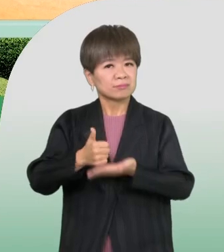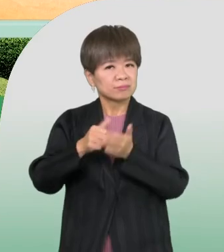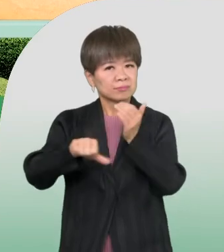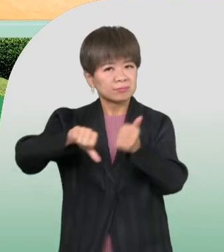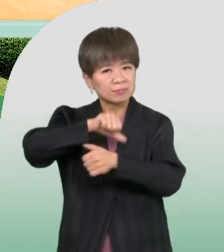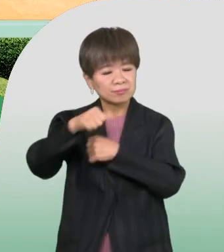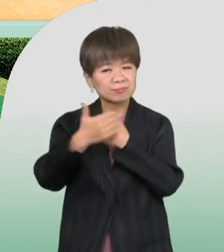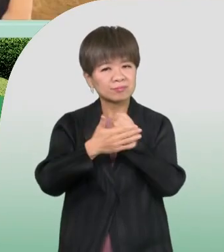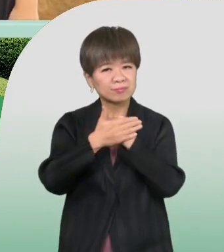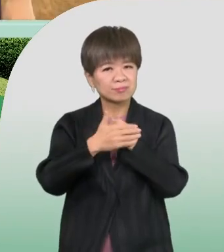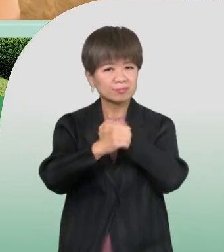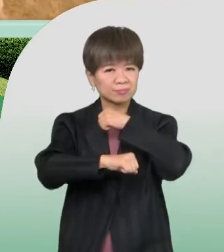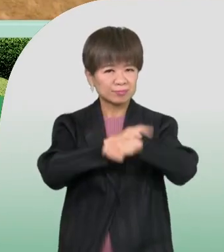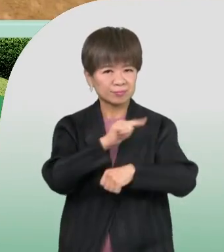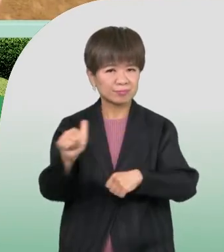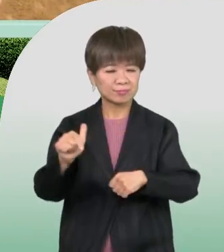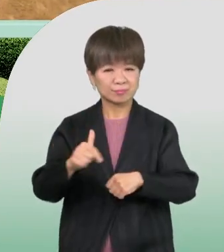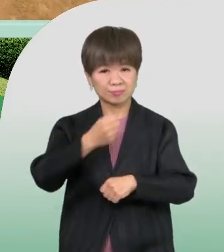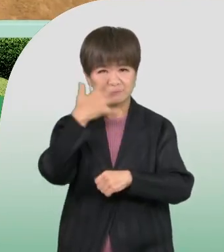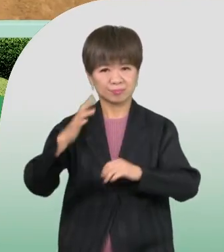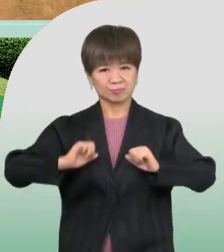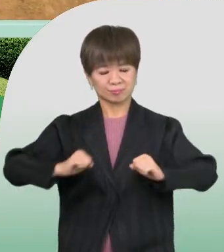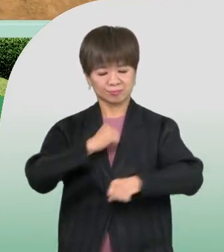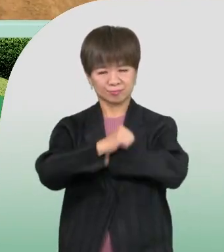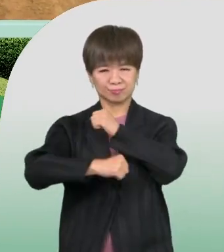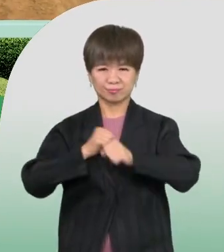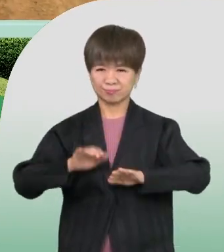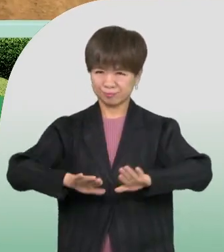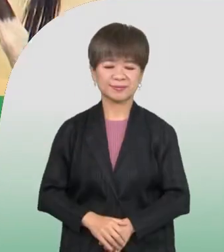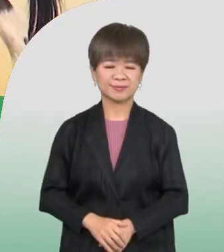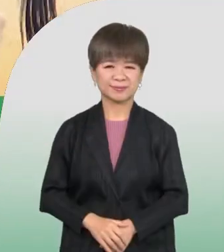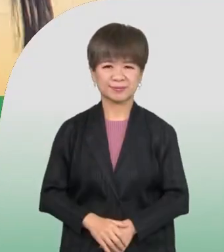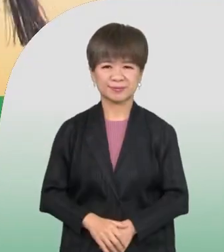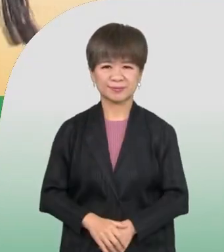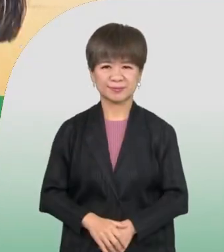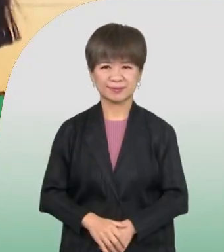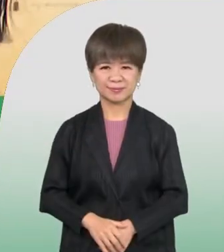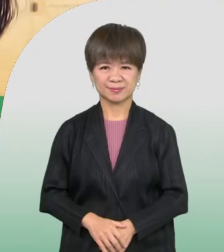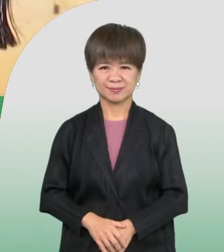护动物，被促进抢少年界空间发通。